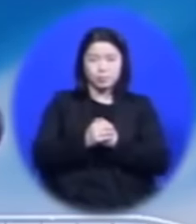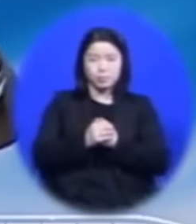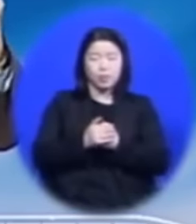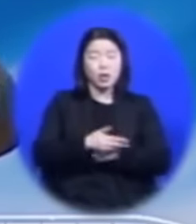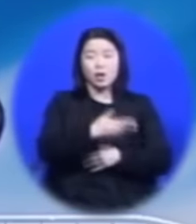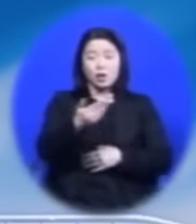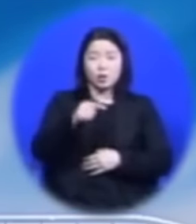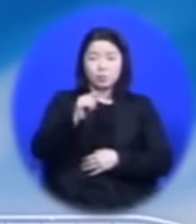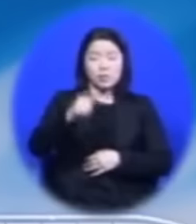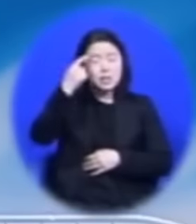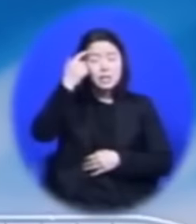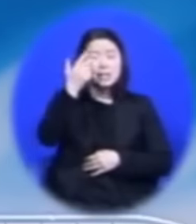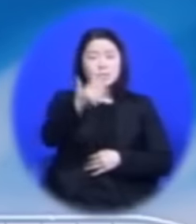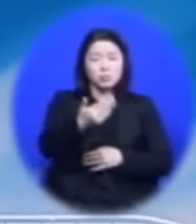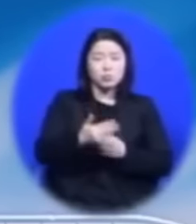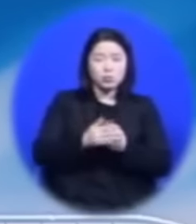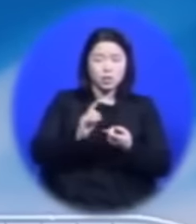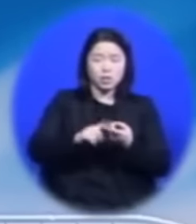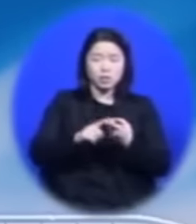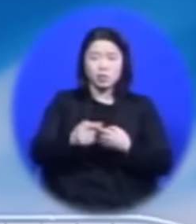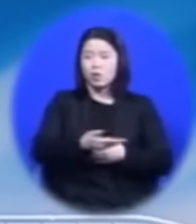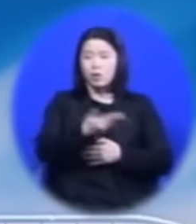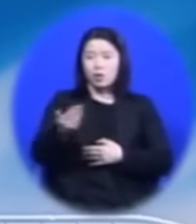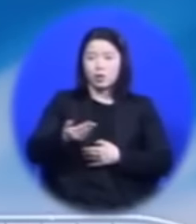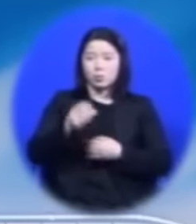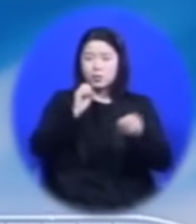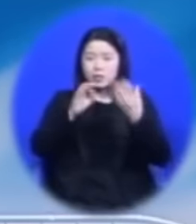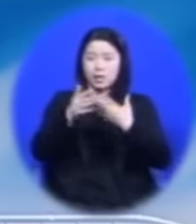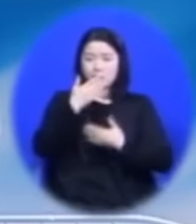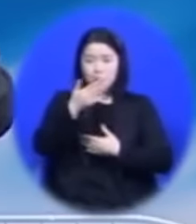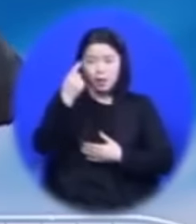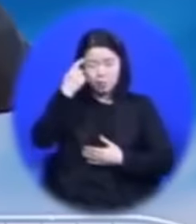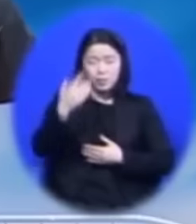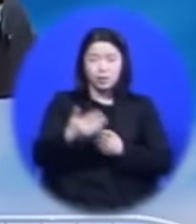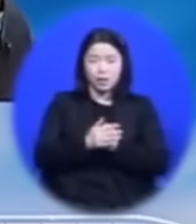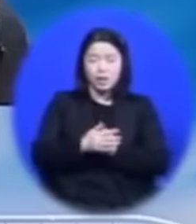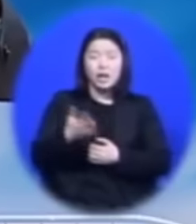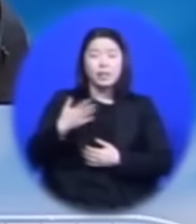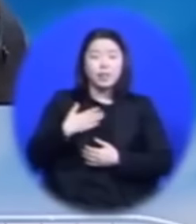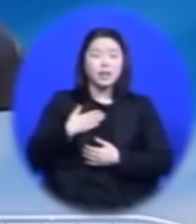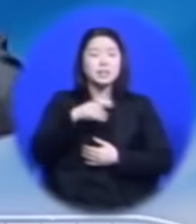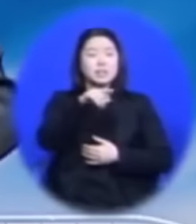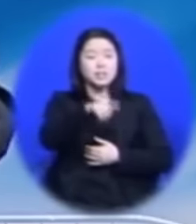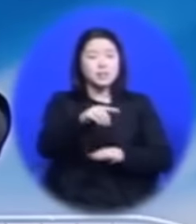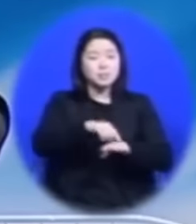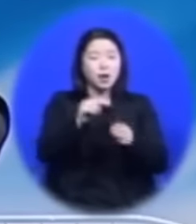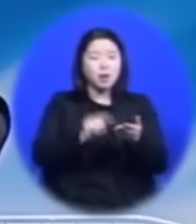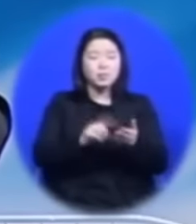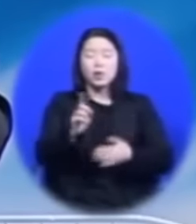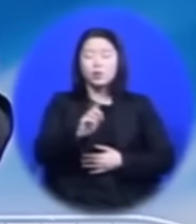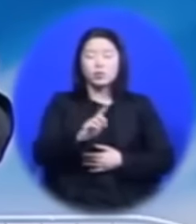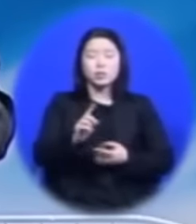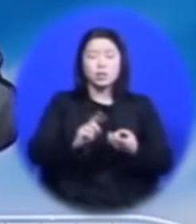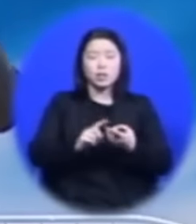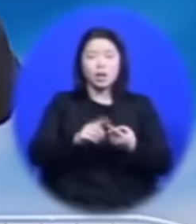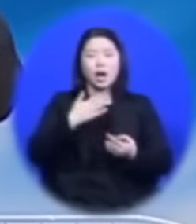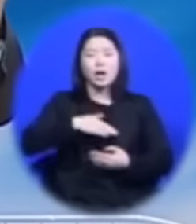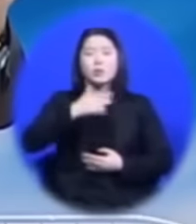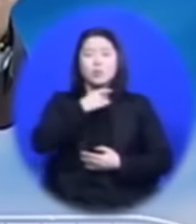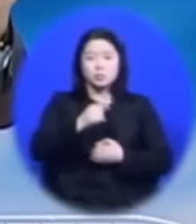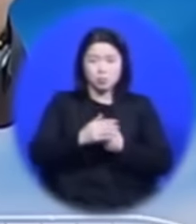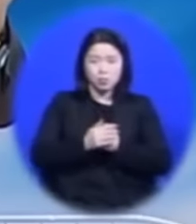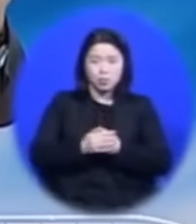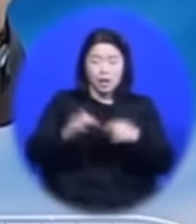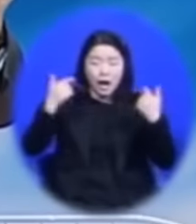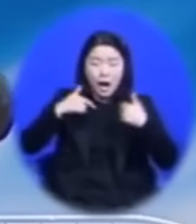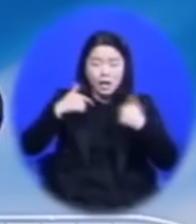여러분, 이 질문에 여러분은 대답하실 수 있으세요? 나는 내 마음이 어떤지를 알고 싶다. 항상 생각하는